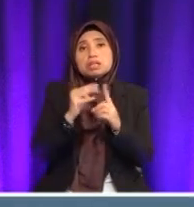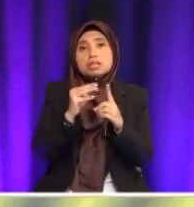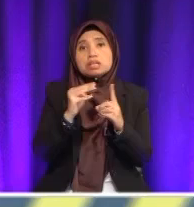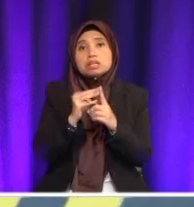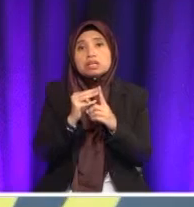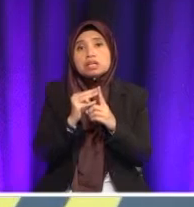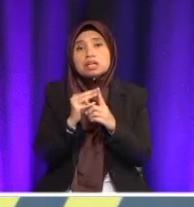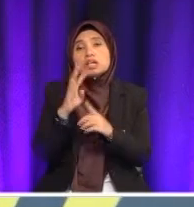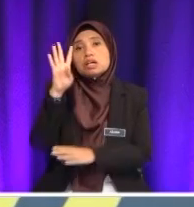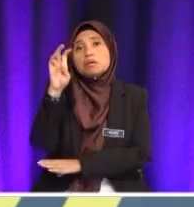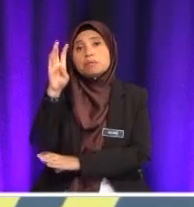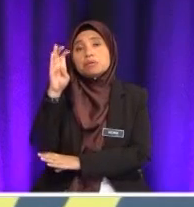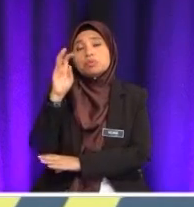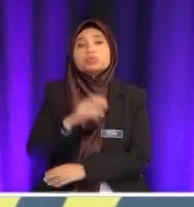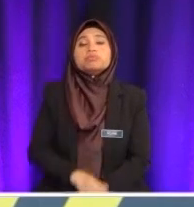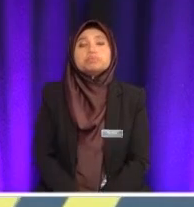berikan